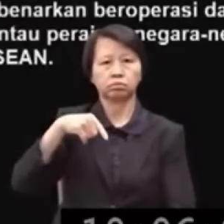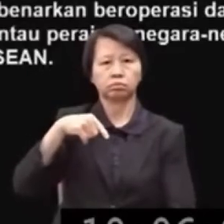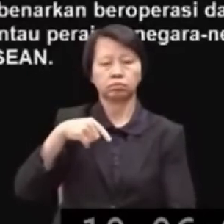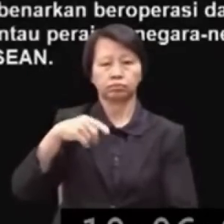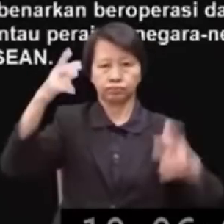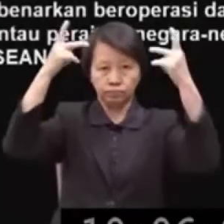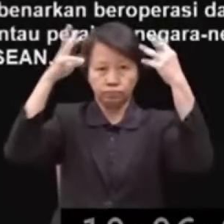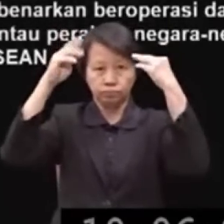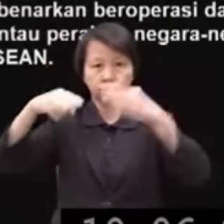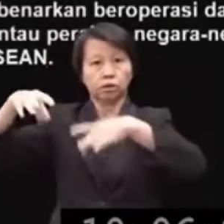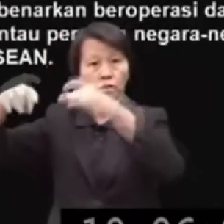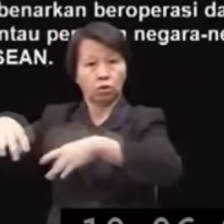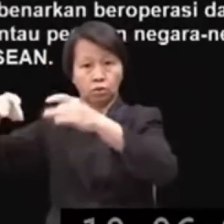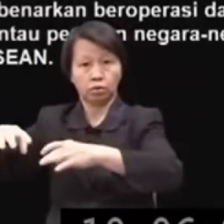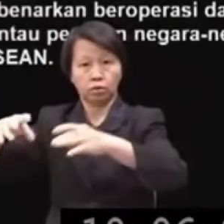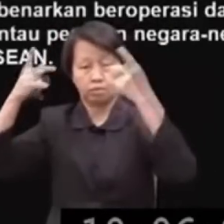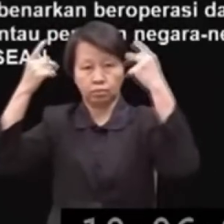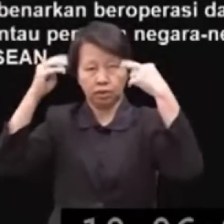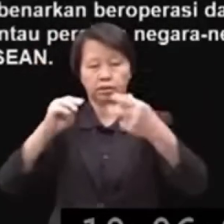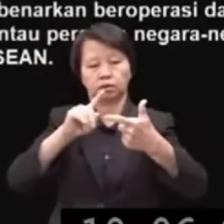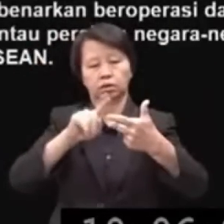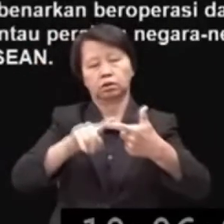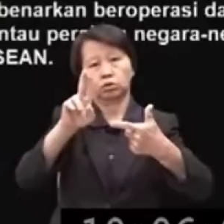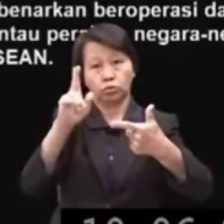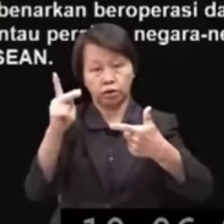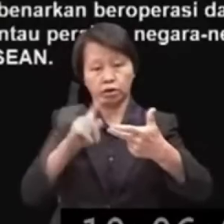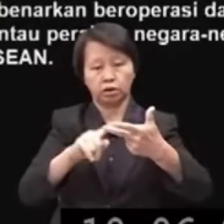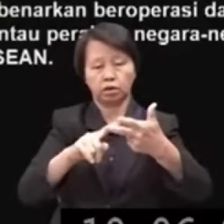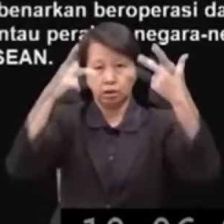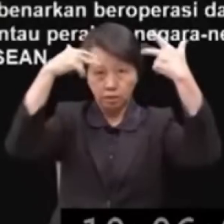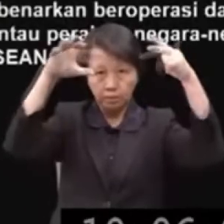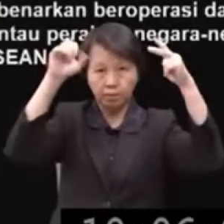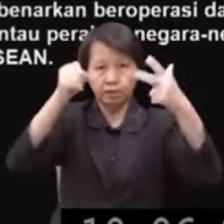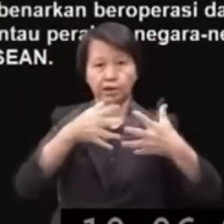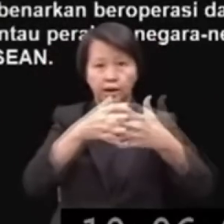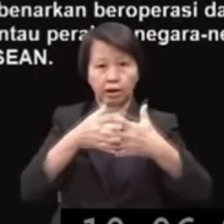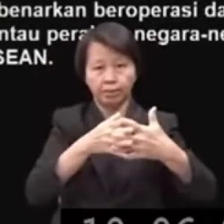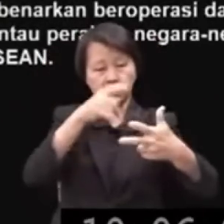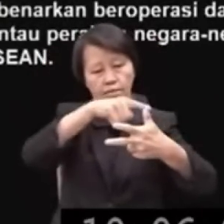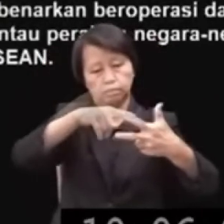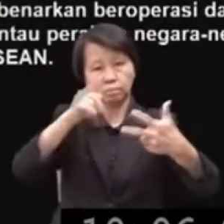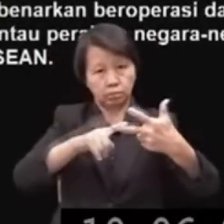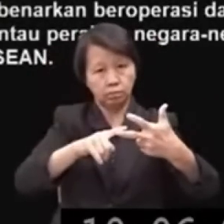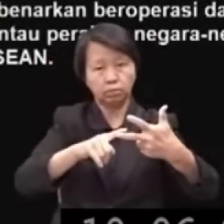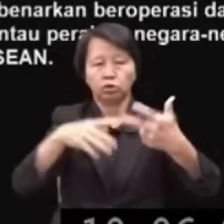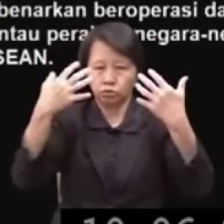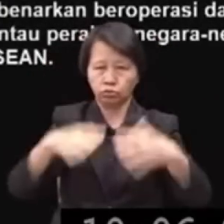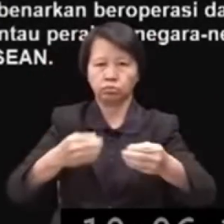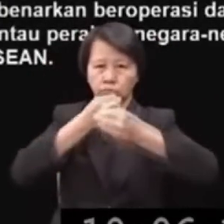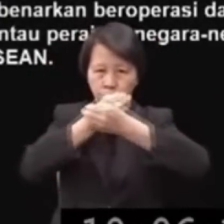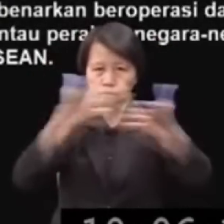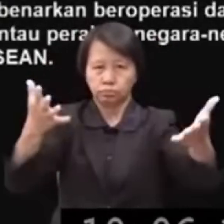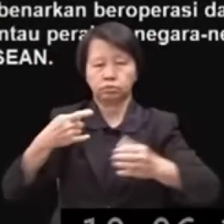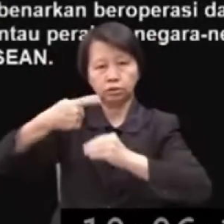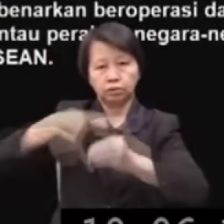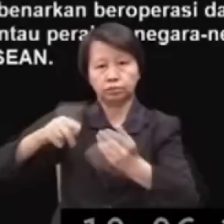Perdana Menteri Australia Perdana Menteri United Kingdom dan presiden Amerika Serikat telah mengumumkan